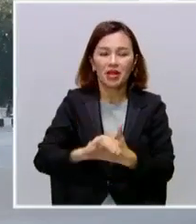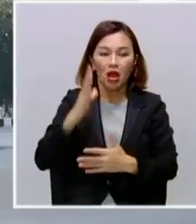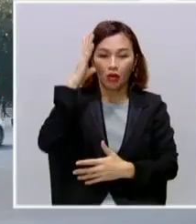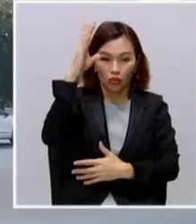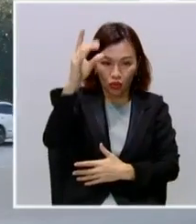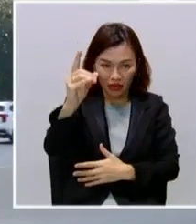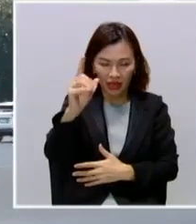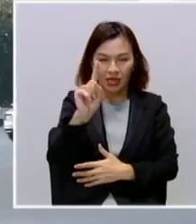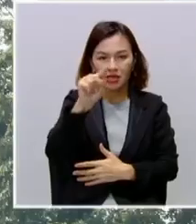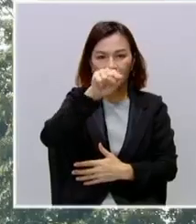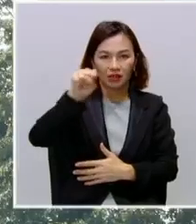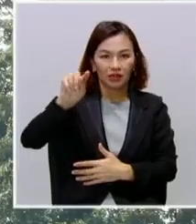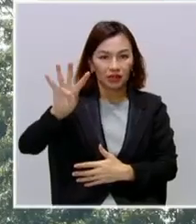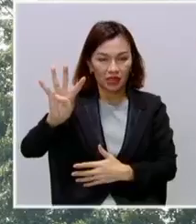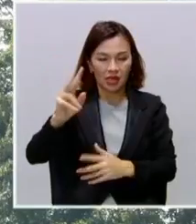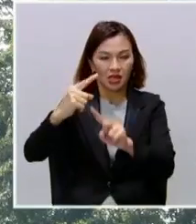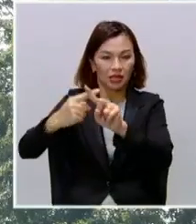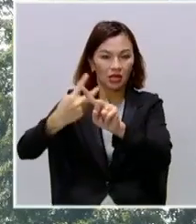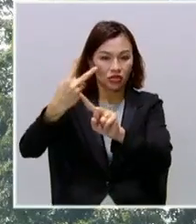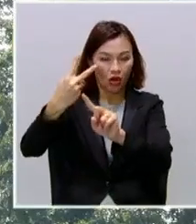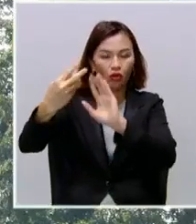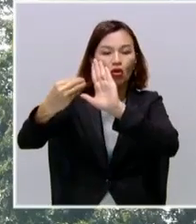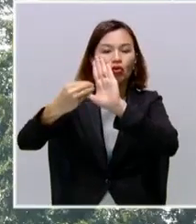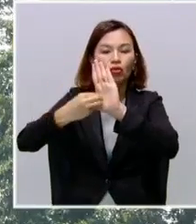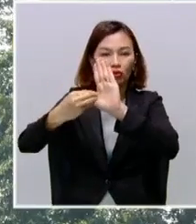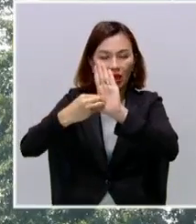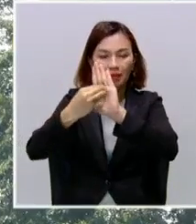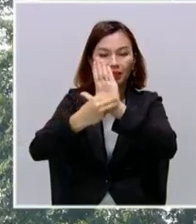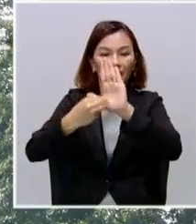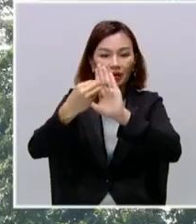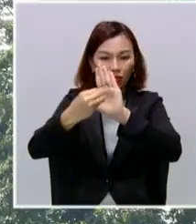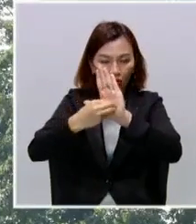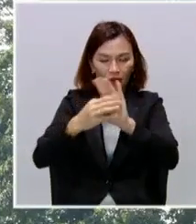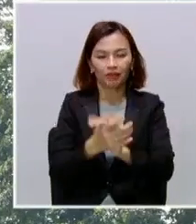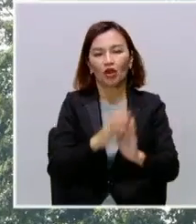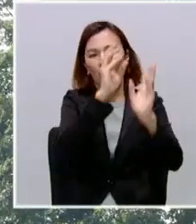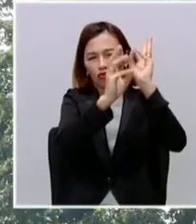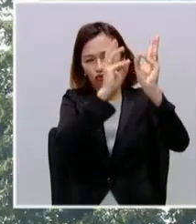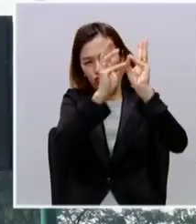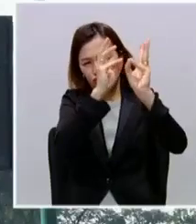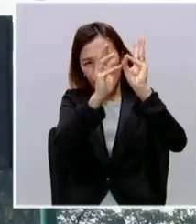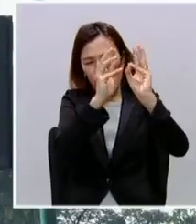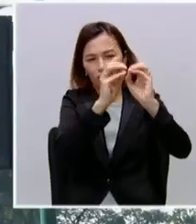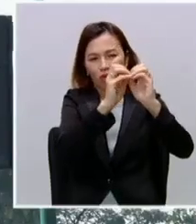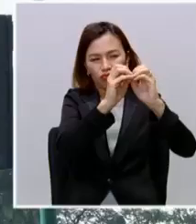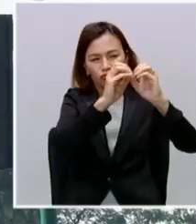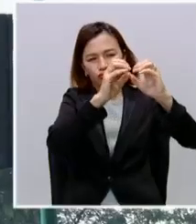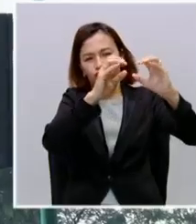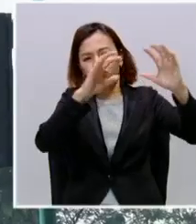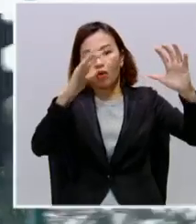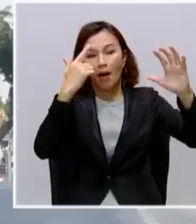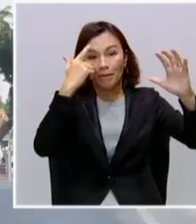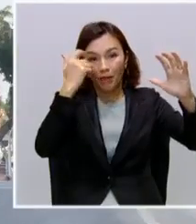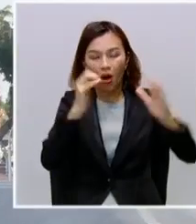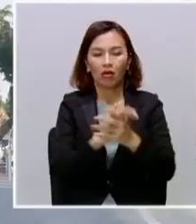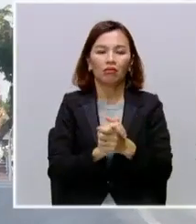1กุมภาพันธ์ถึง 4กุมภาพันธ์พื้นที่กรุงเทพมหานครและปริมณฑลมีแนวโน้มฝุ่นละอองเพิ่มขึ้นอีกเนื่องจาก